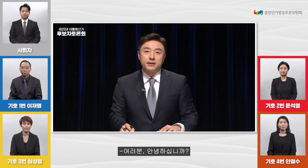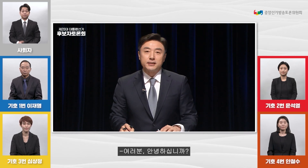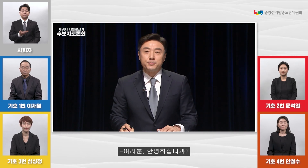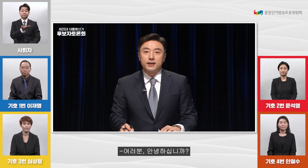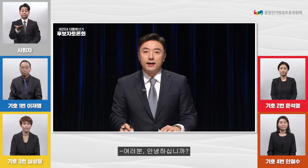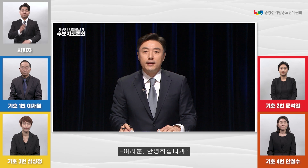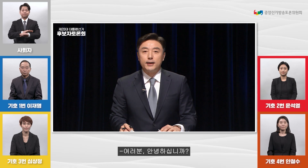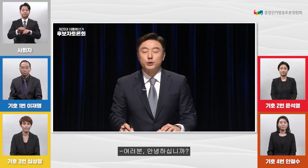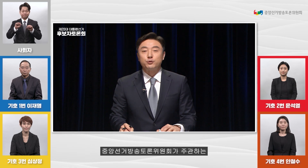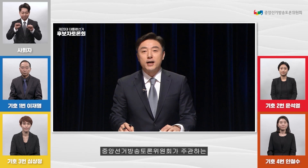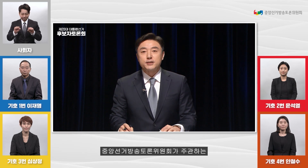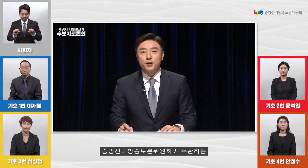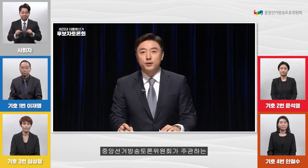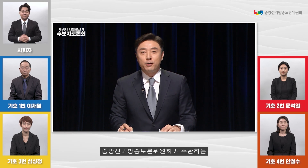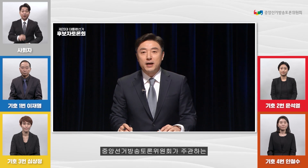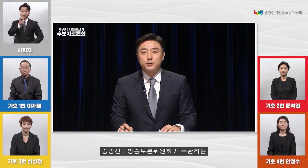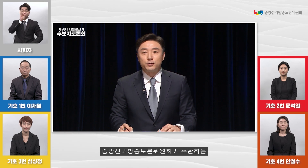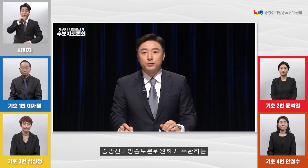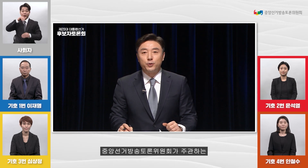여러분 안녕하십니까?